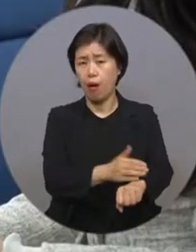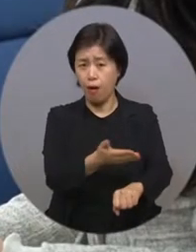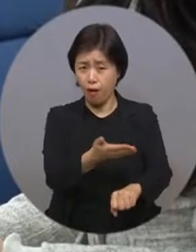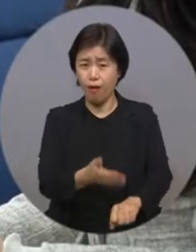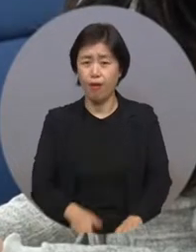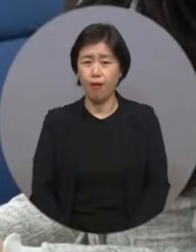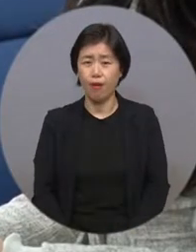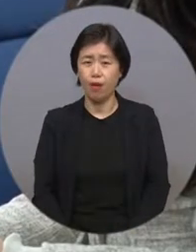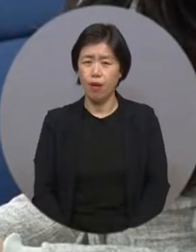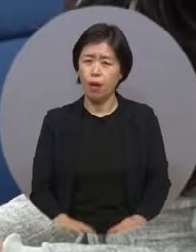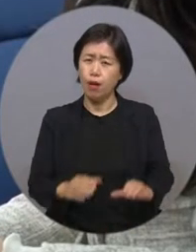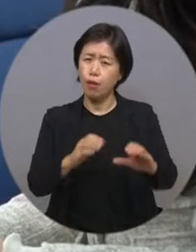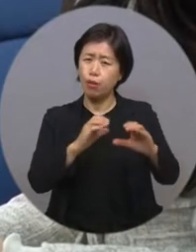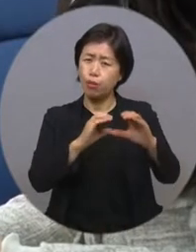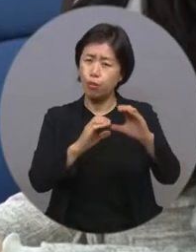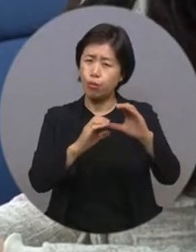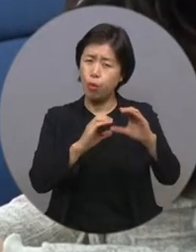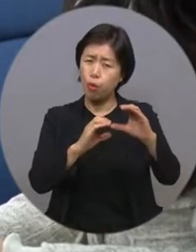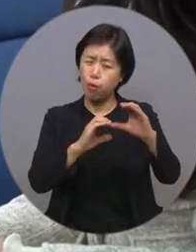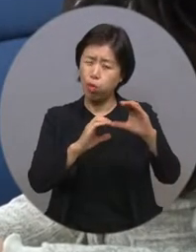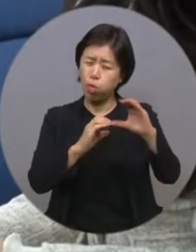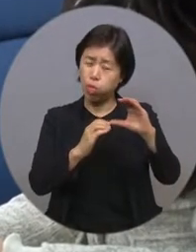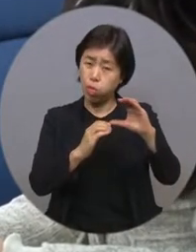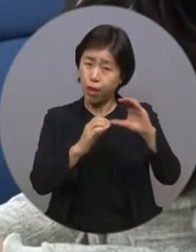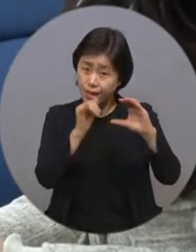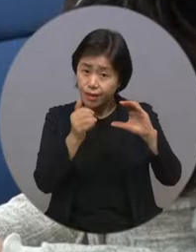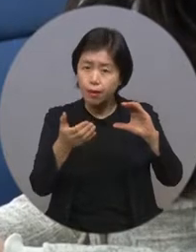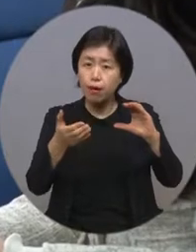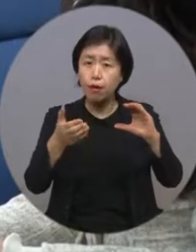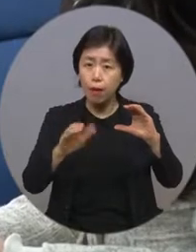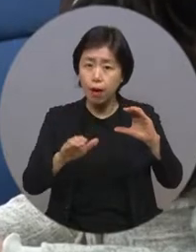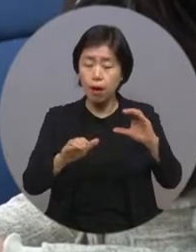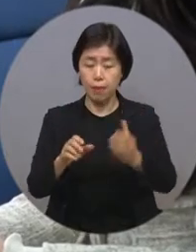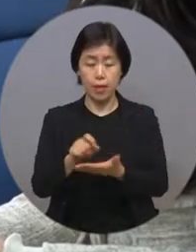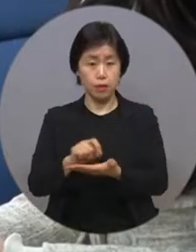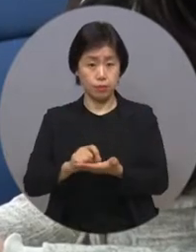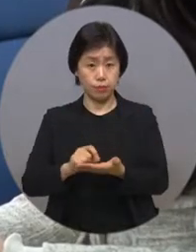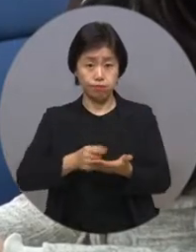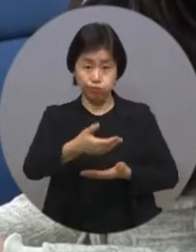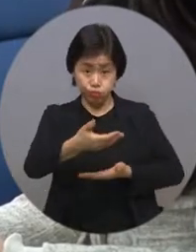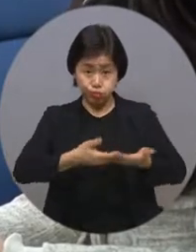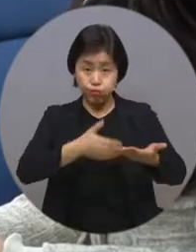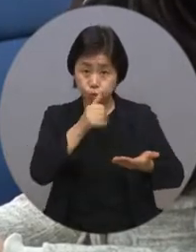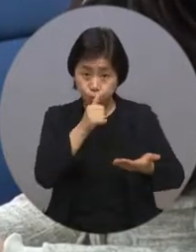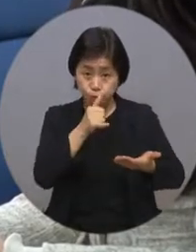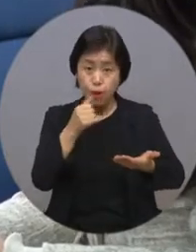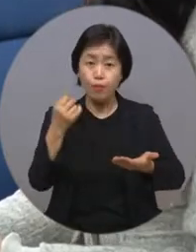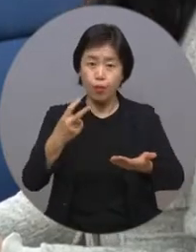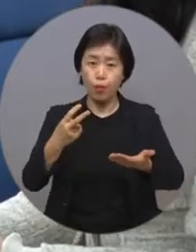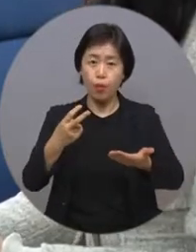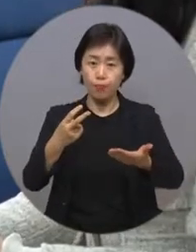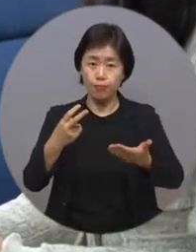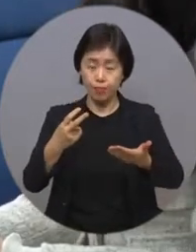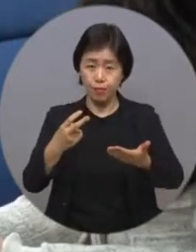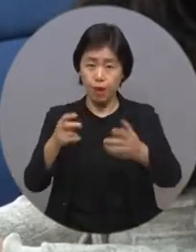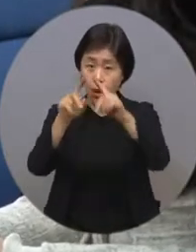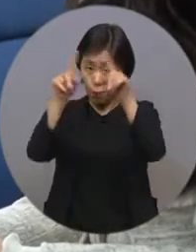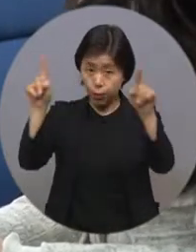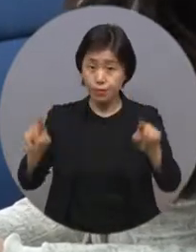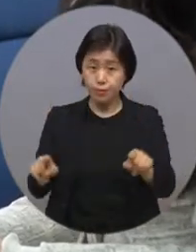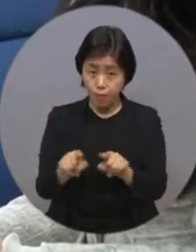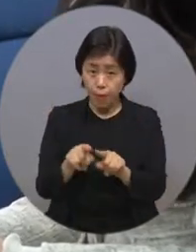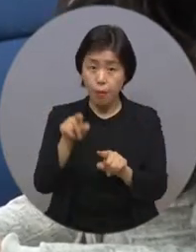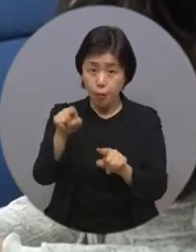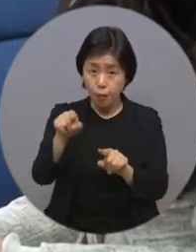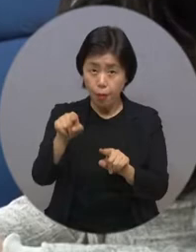소통도 조금은 이제 하지만 이제 뭐 글을 쓰거나 우리가 이제 그쵸. 저기 모니터를 이용해서 알림을